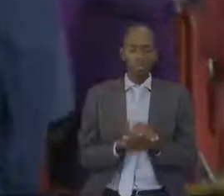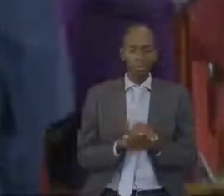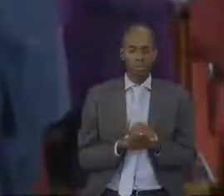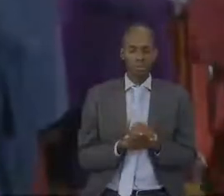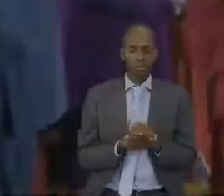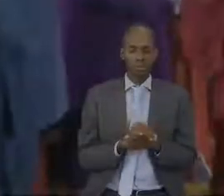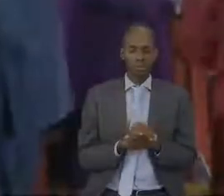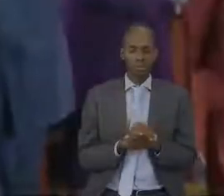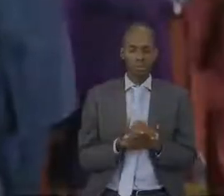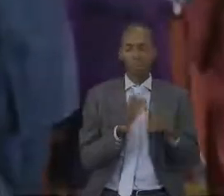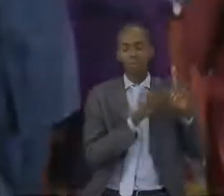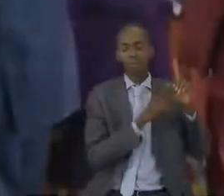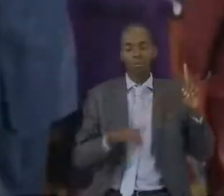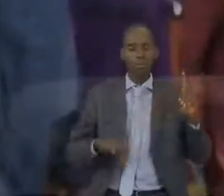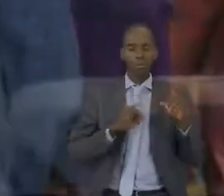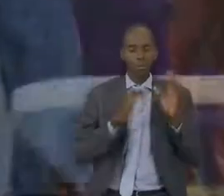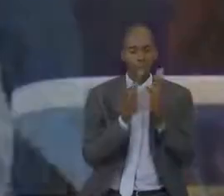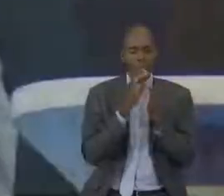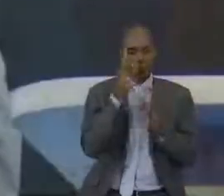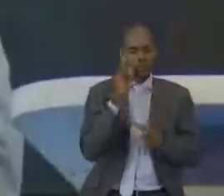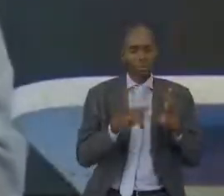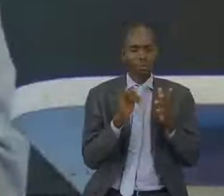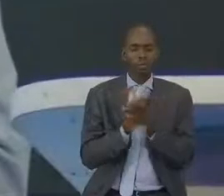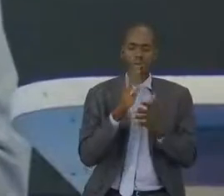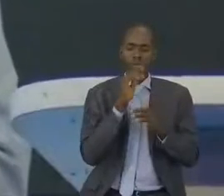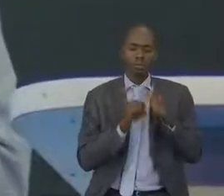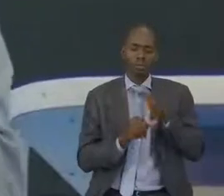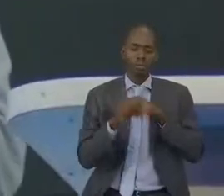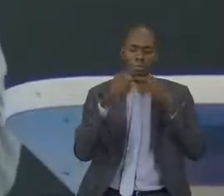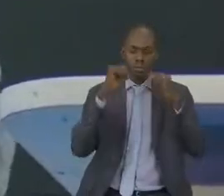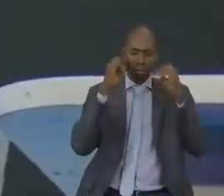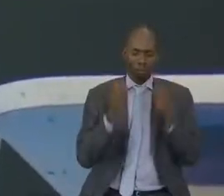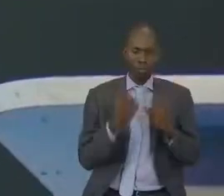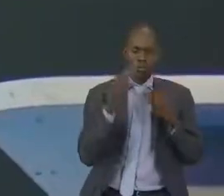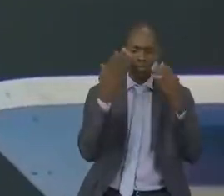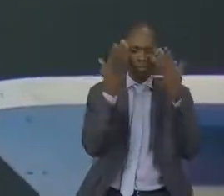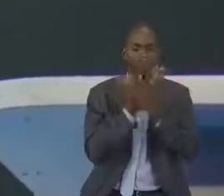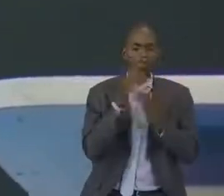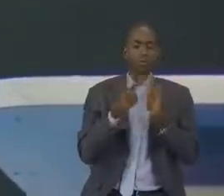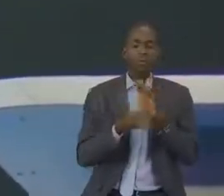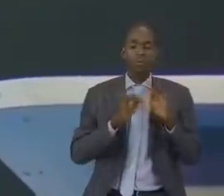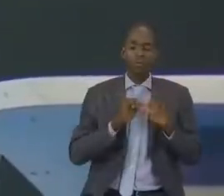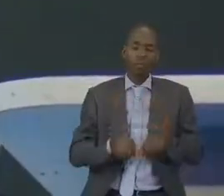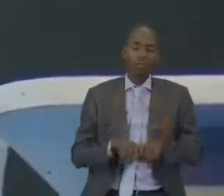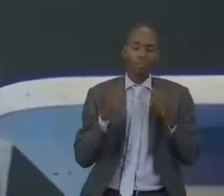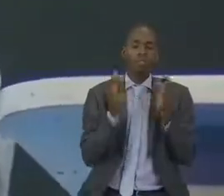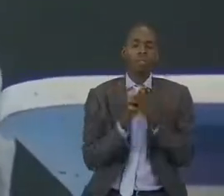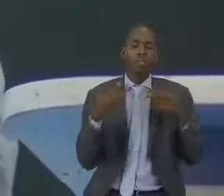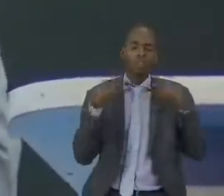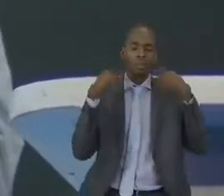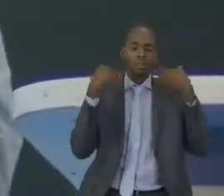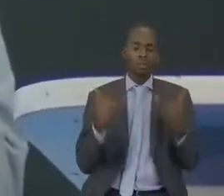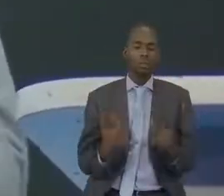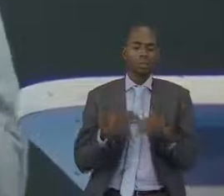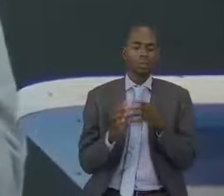Seigneur, je prie pour ceux qui ont d'autres problèmes. Je brise ces jougs maintenant.